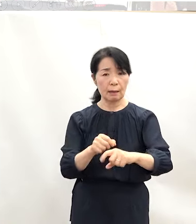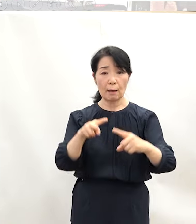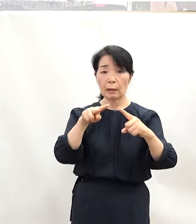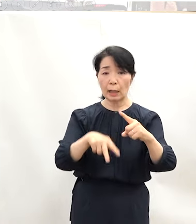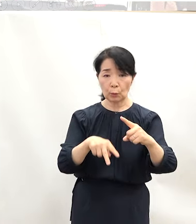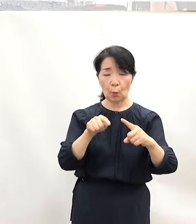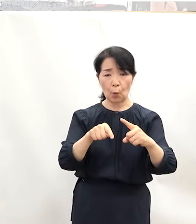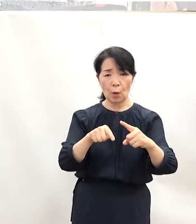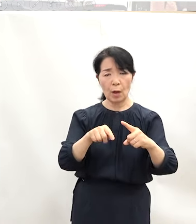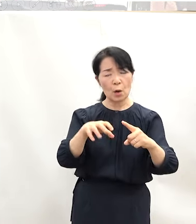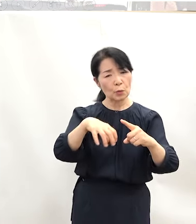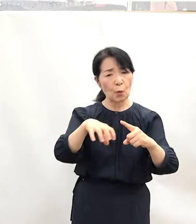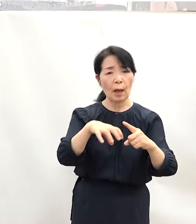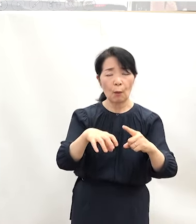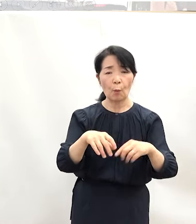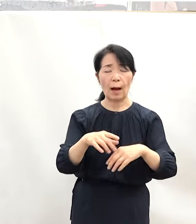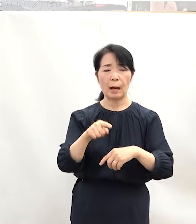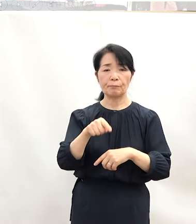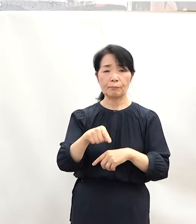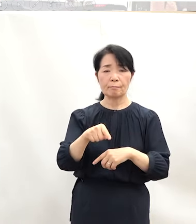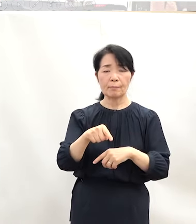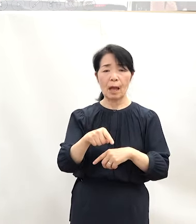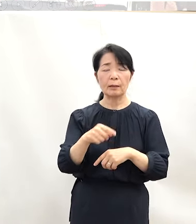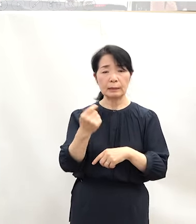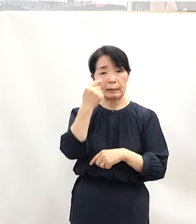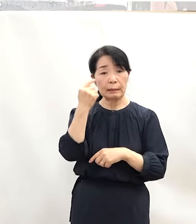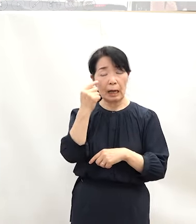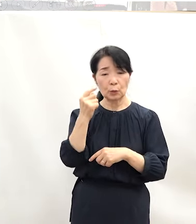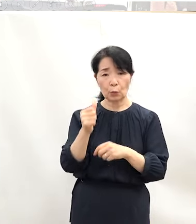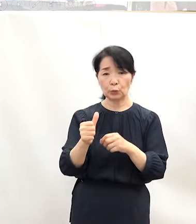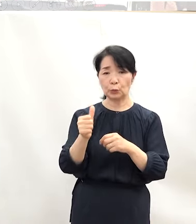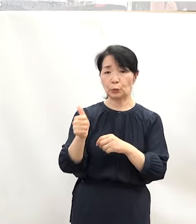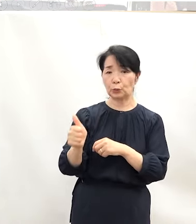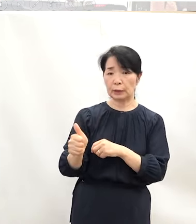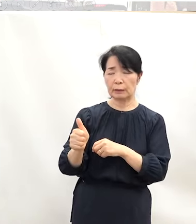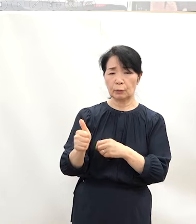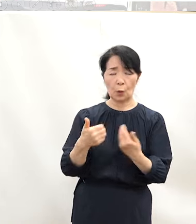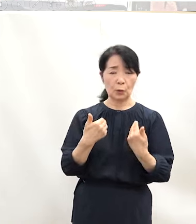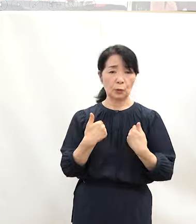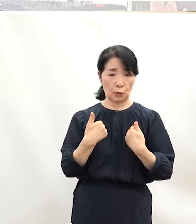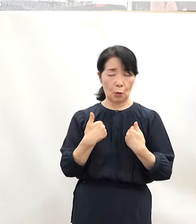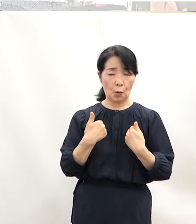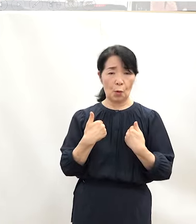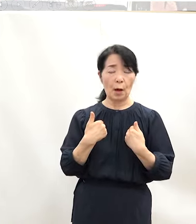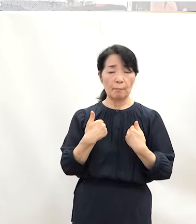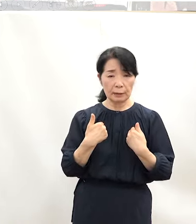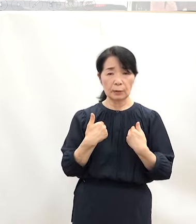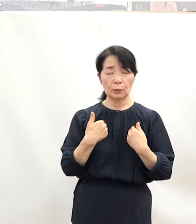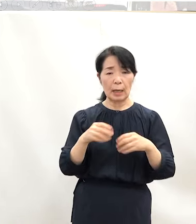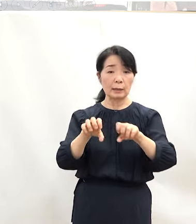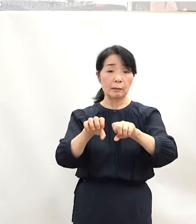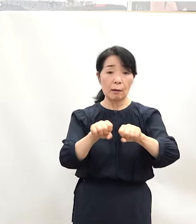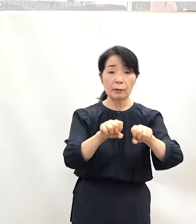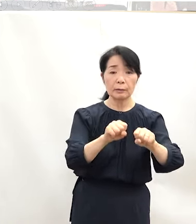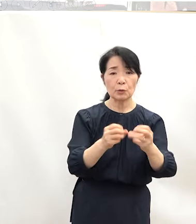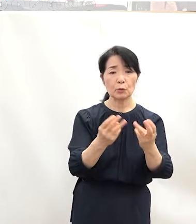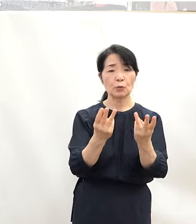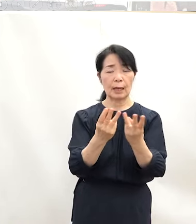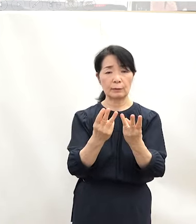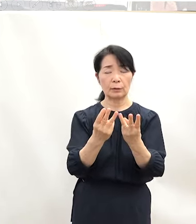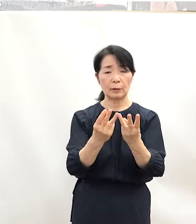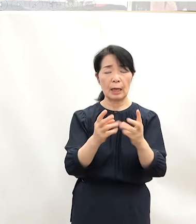国人材が必要とされているとかっていうのを示すような数字だったりとか、市の方で捉えている統計だとか元にしたデータなどあれ